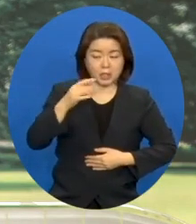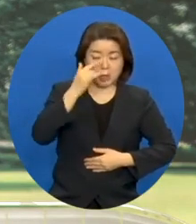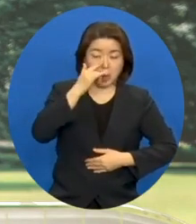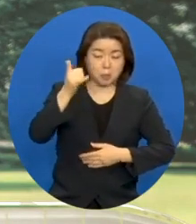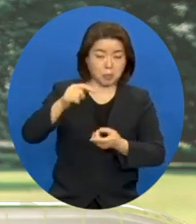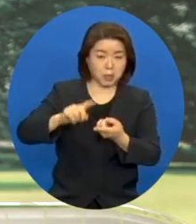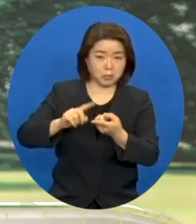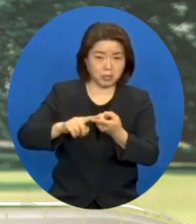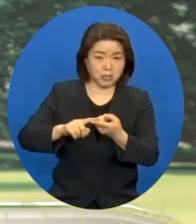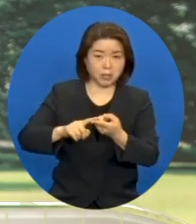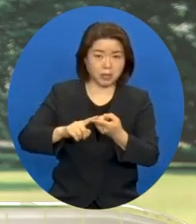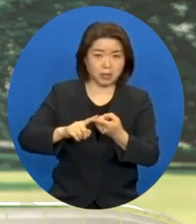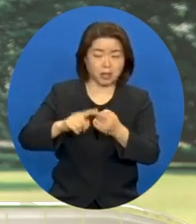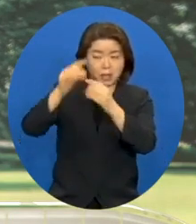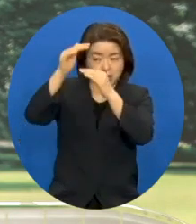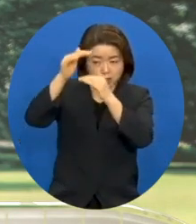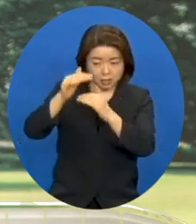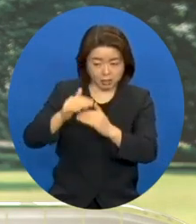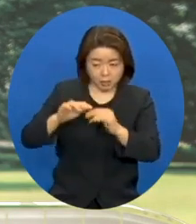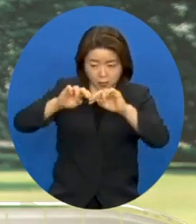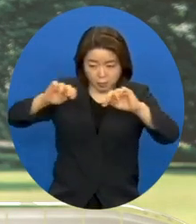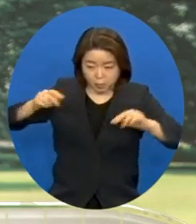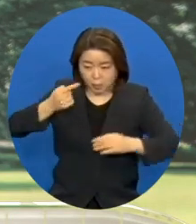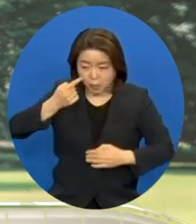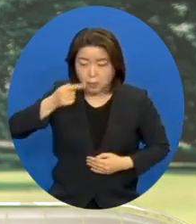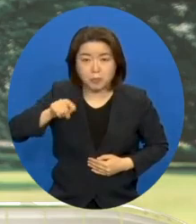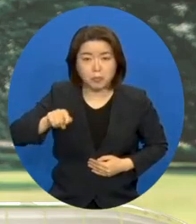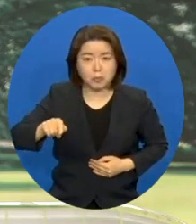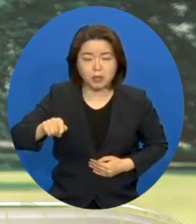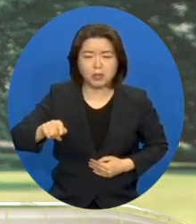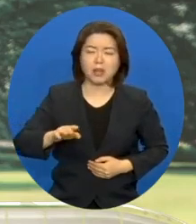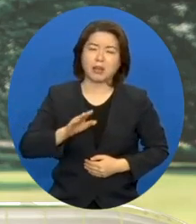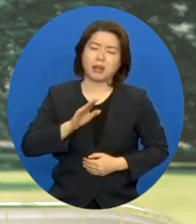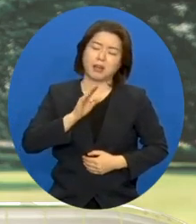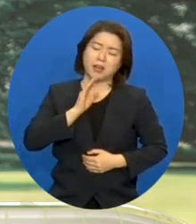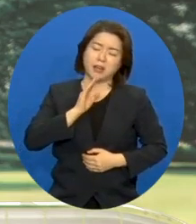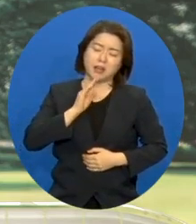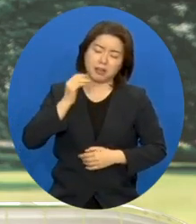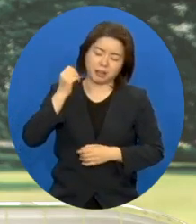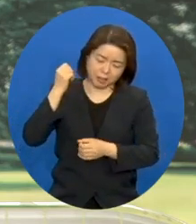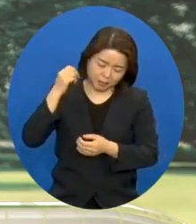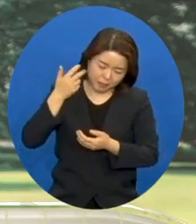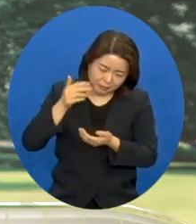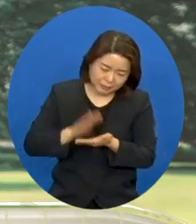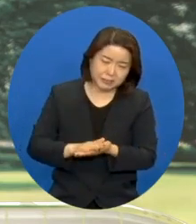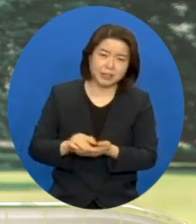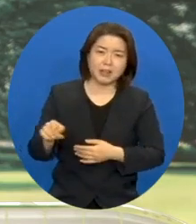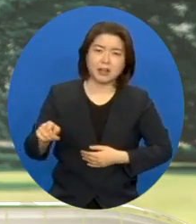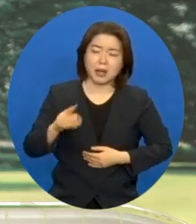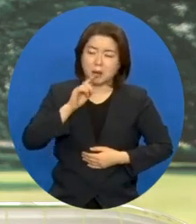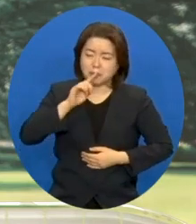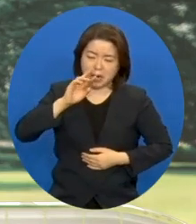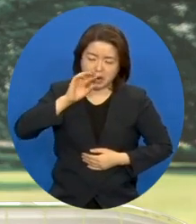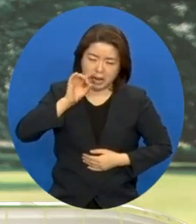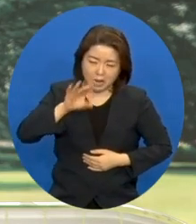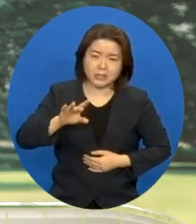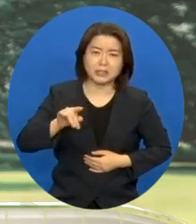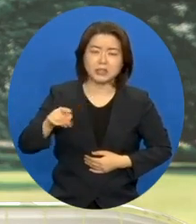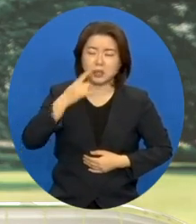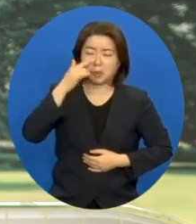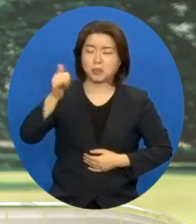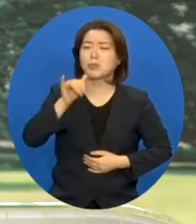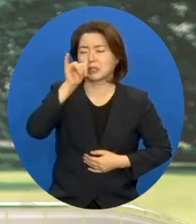대한 내용을 가만히 들어보면 정말 기가 막히게 말이 안 되는 부모도